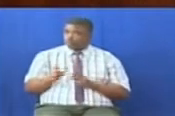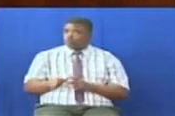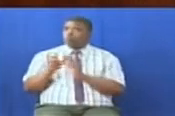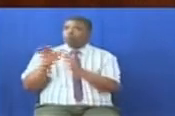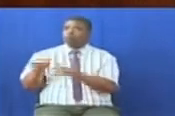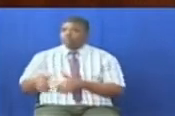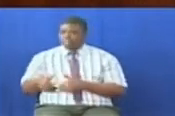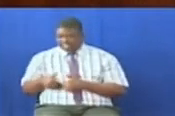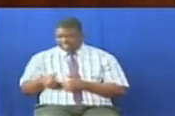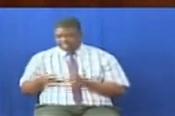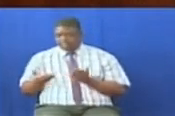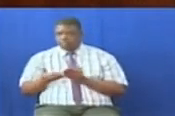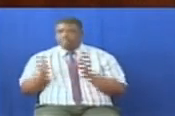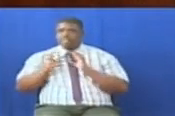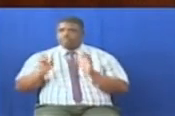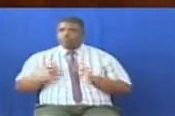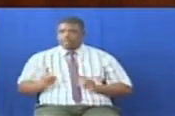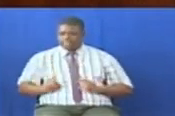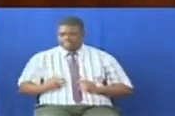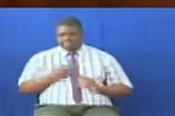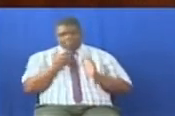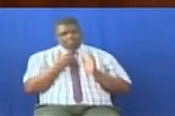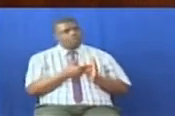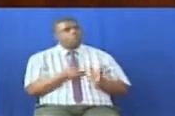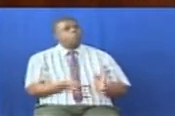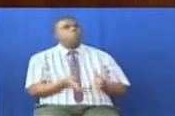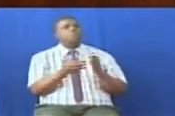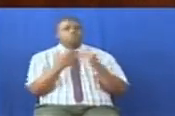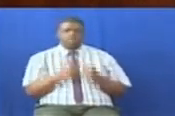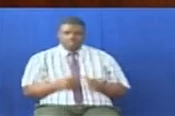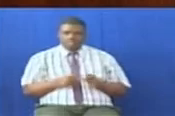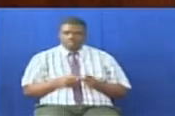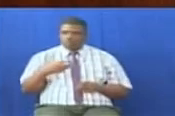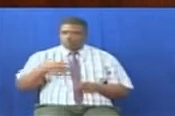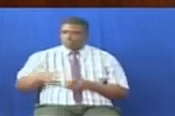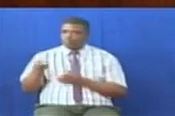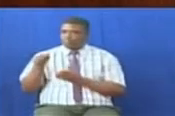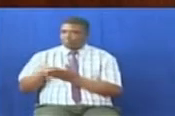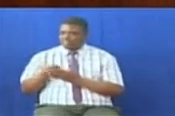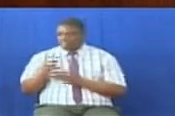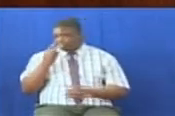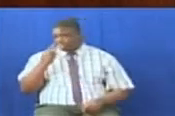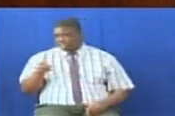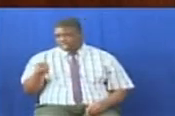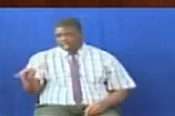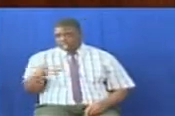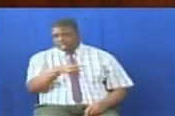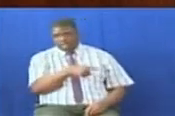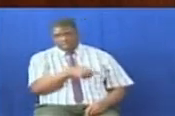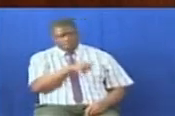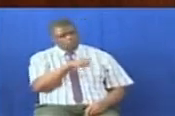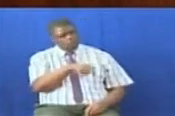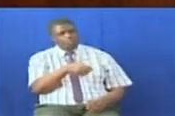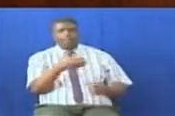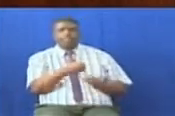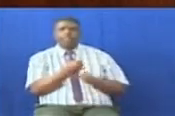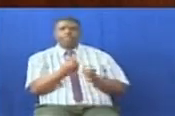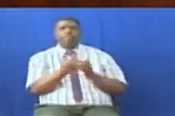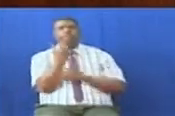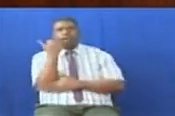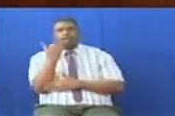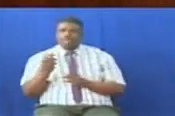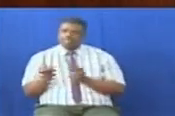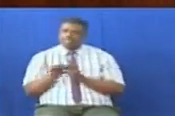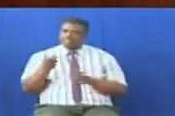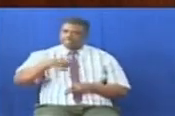nilikuwa naomba na madiwani kama itawezekana, waziri wa fedha angalie hawa watu pia wapate exemption kama ambavyo sisi